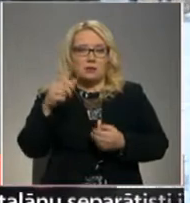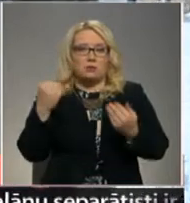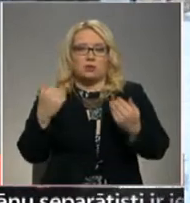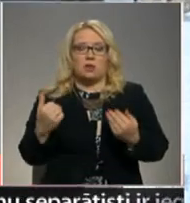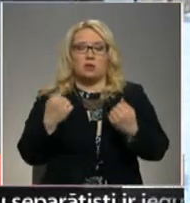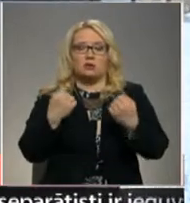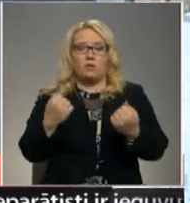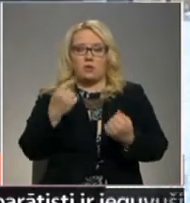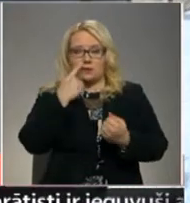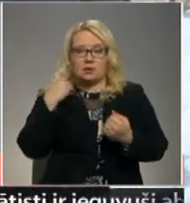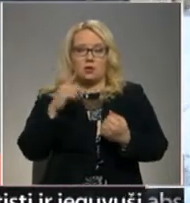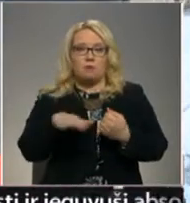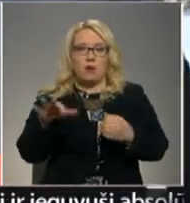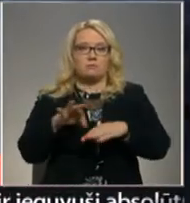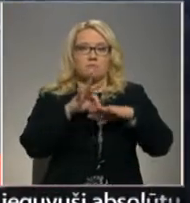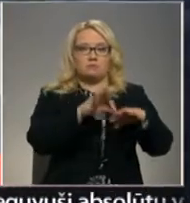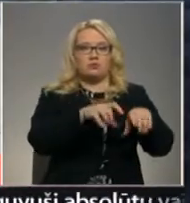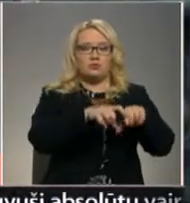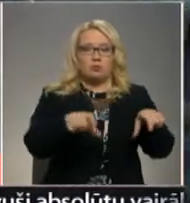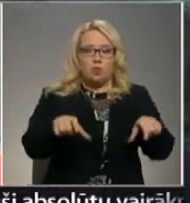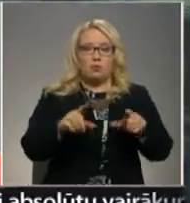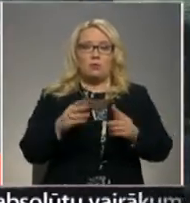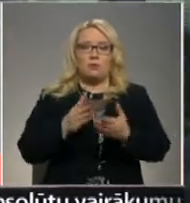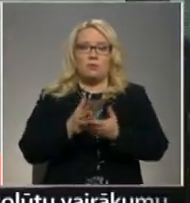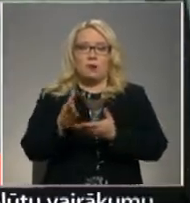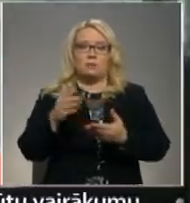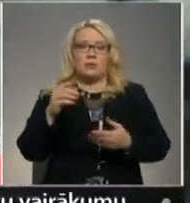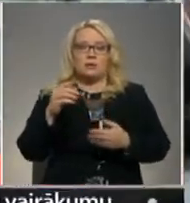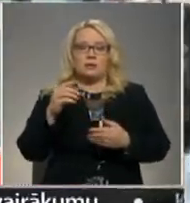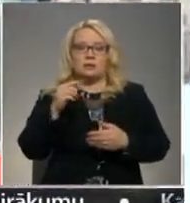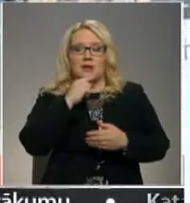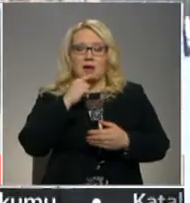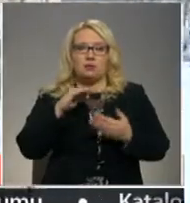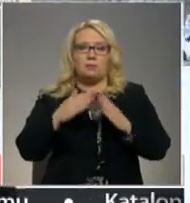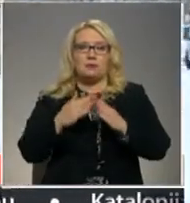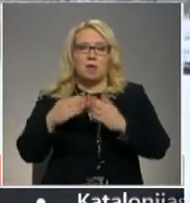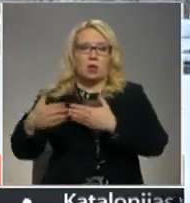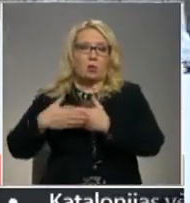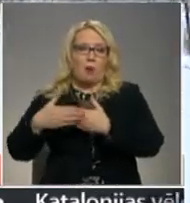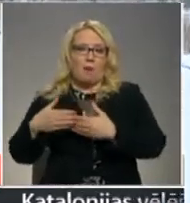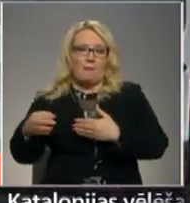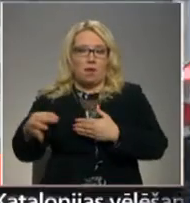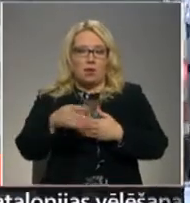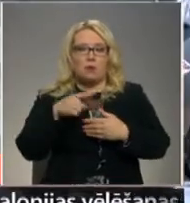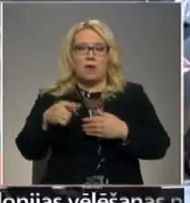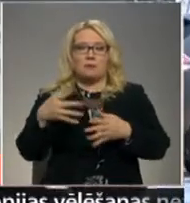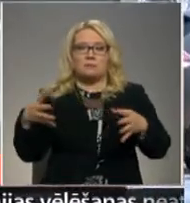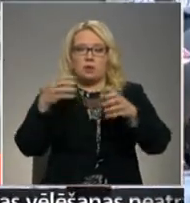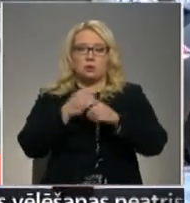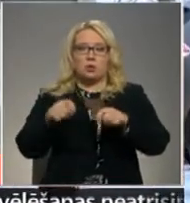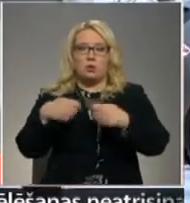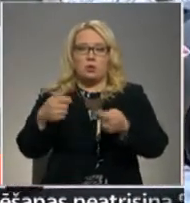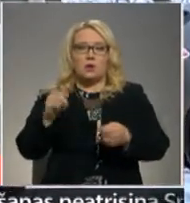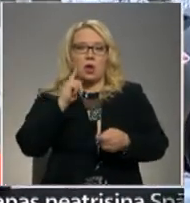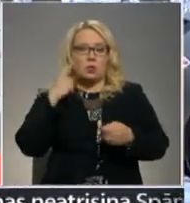kas tikko bērnus aizvedis uz skolu, dodas braucienām pa Cēsu pilsētas nomali. 28 paciņas tiek nodotas arī Cēsu jauniešu